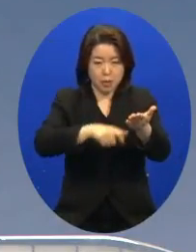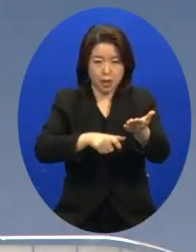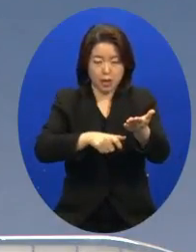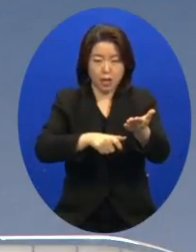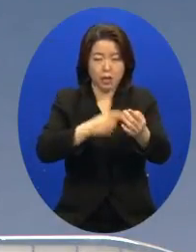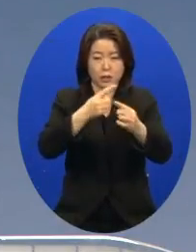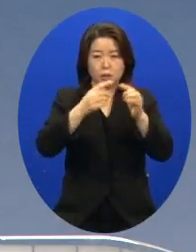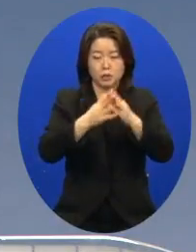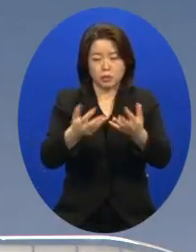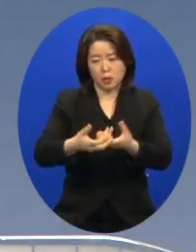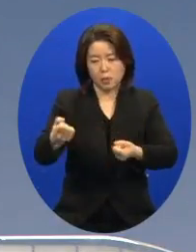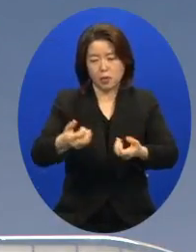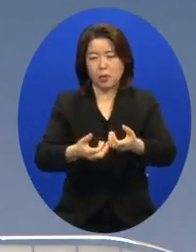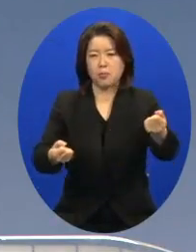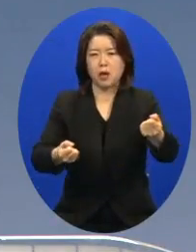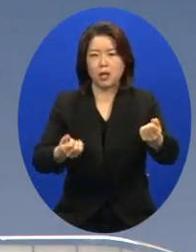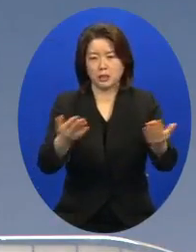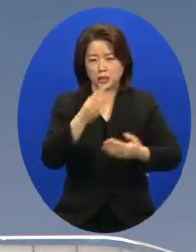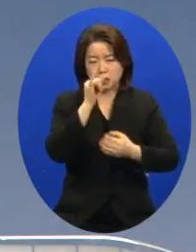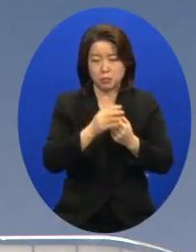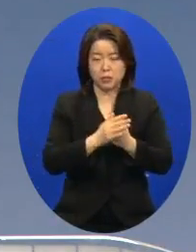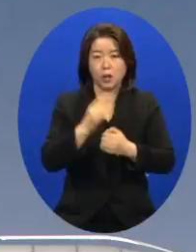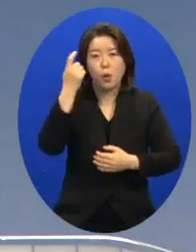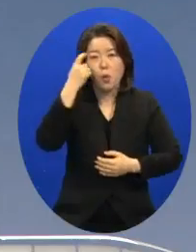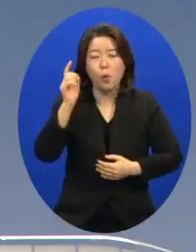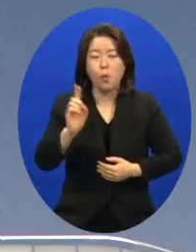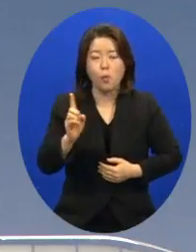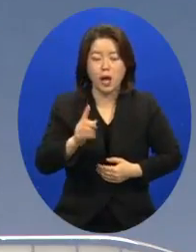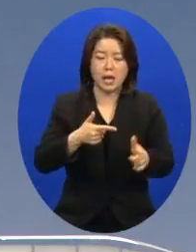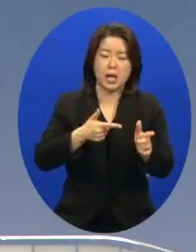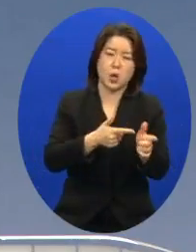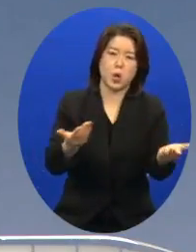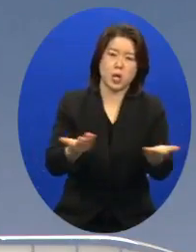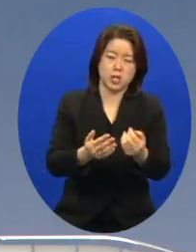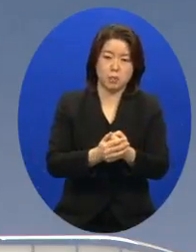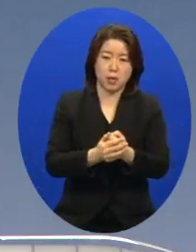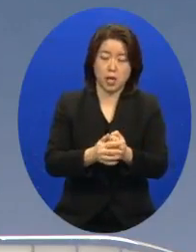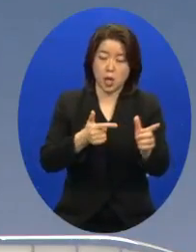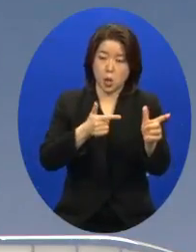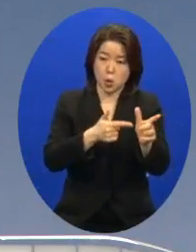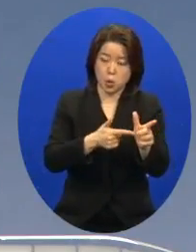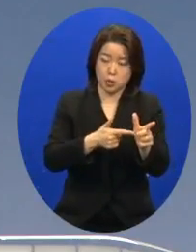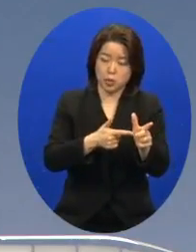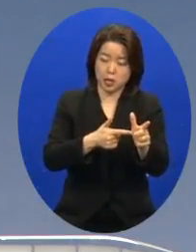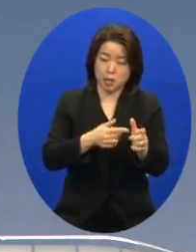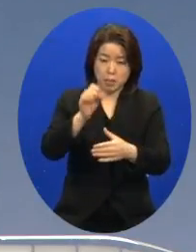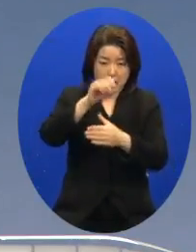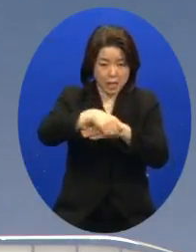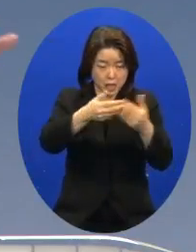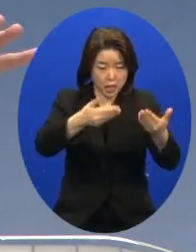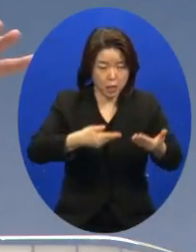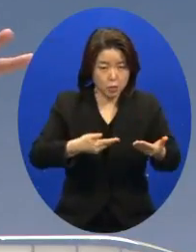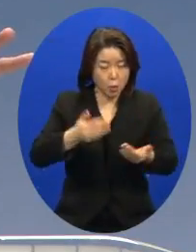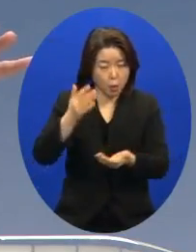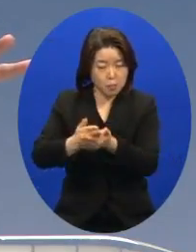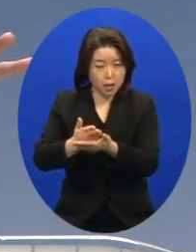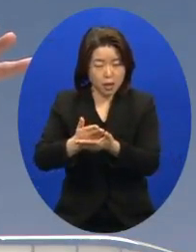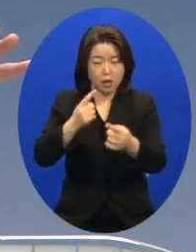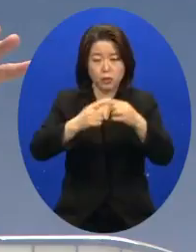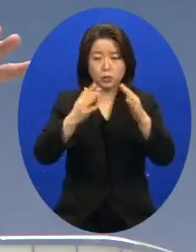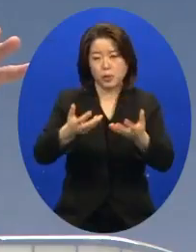있습니다 동성애 먼저 때문입니다 동성애를 받아들일 거야 아닐 거야 하는 문제로 교회가 갈라지고